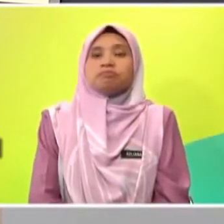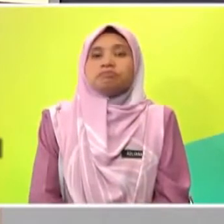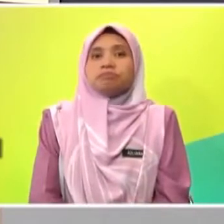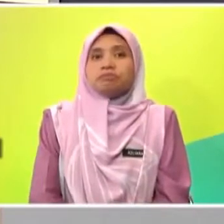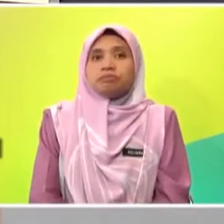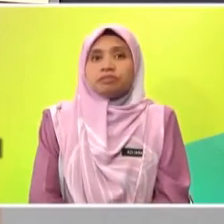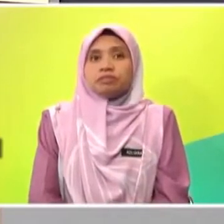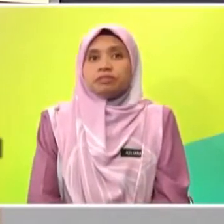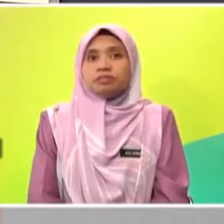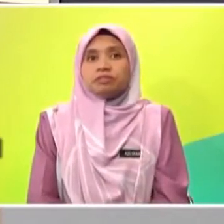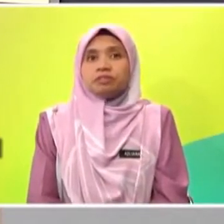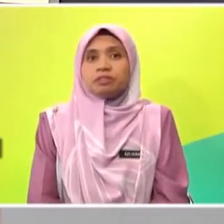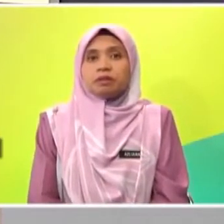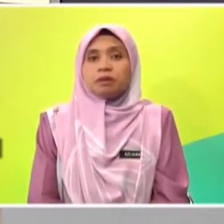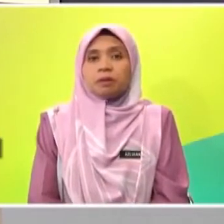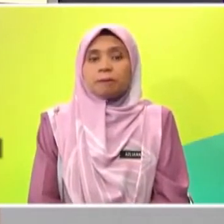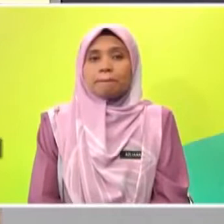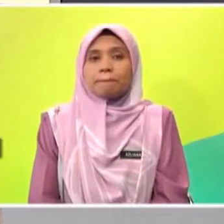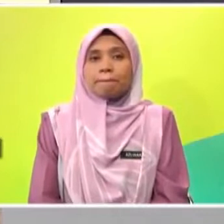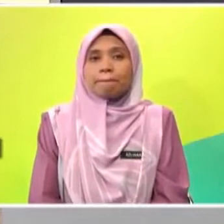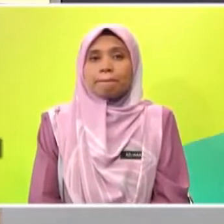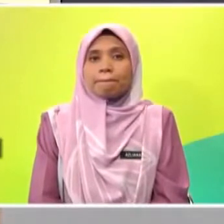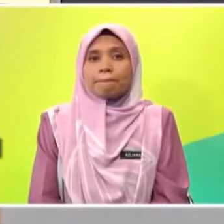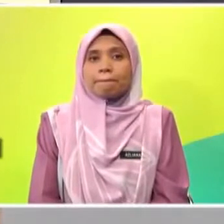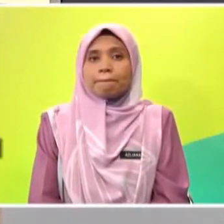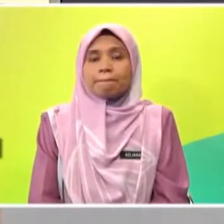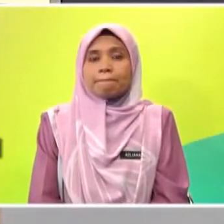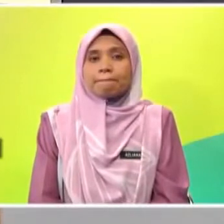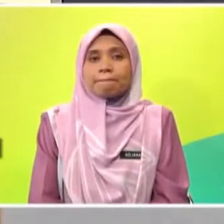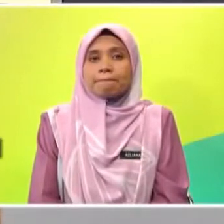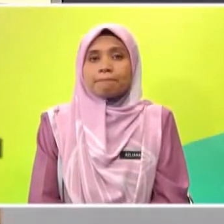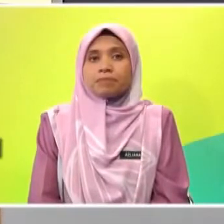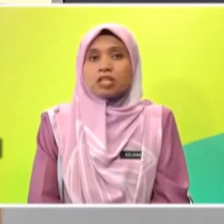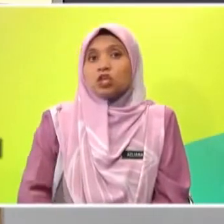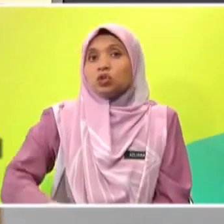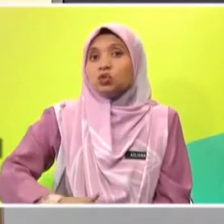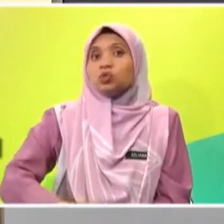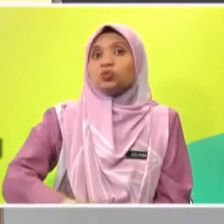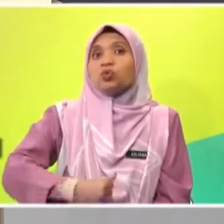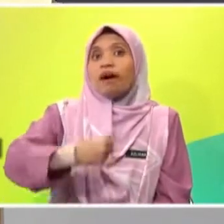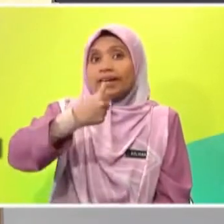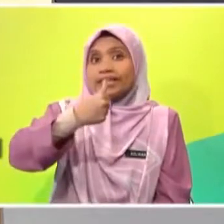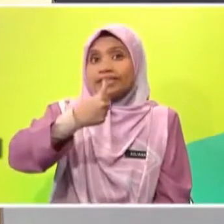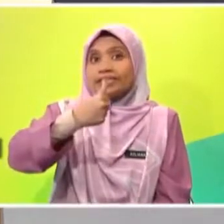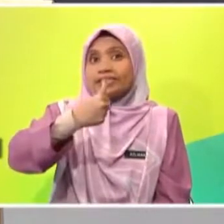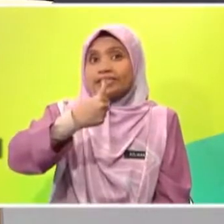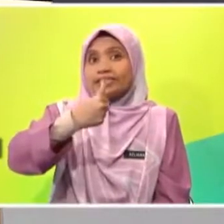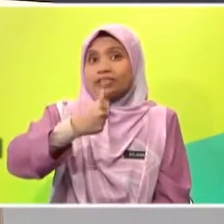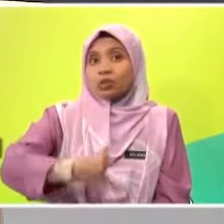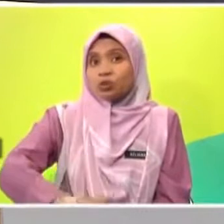di rumah merah adalah cure ditanya singgung